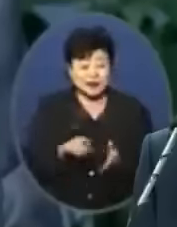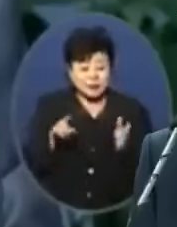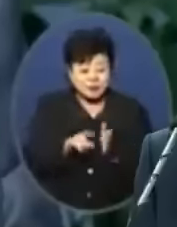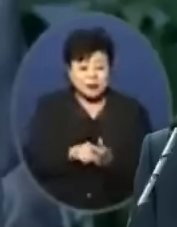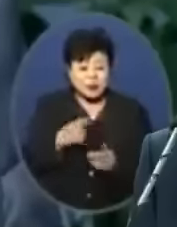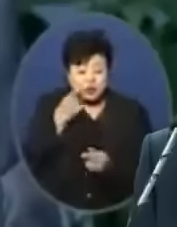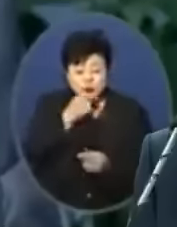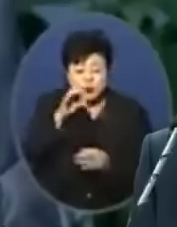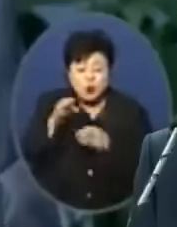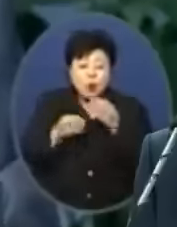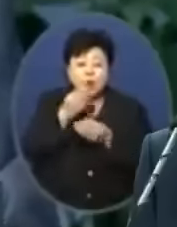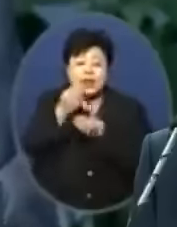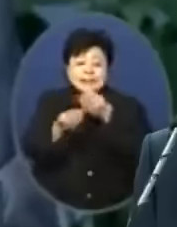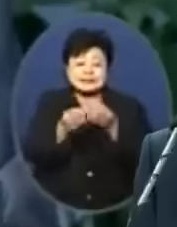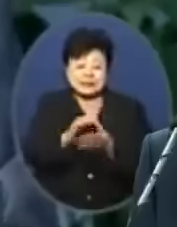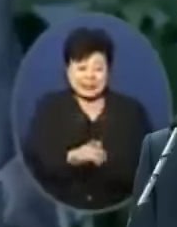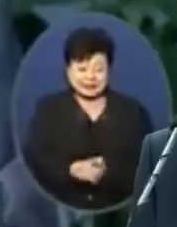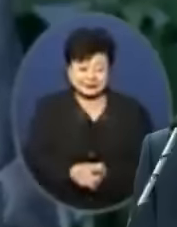믿고 입술로 고백했습니다.